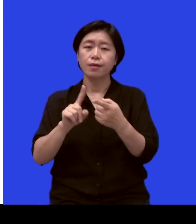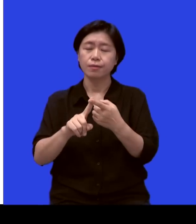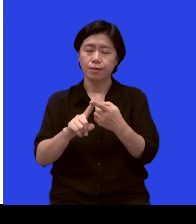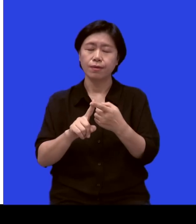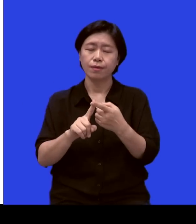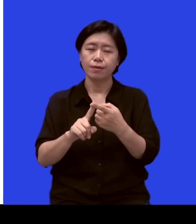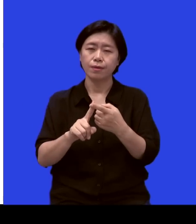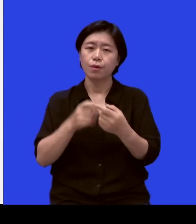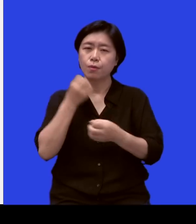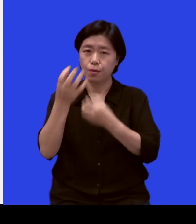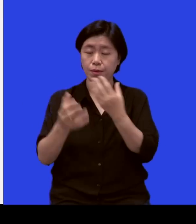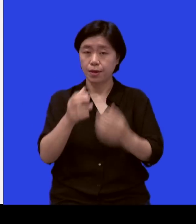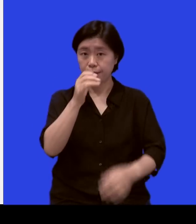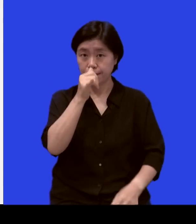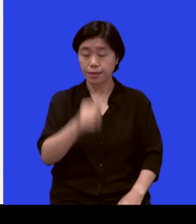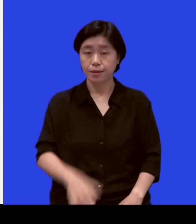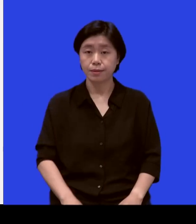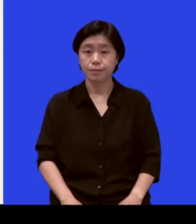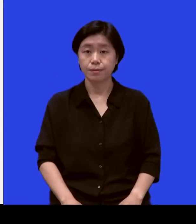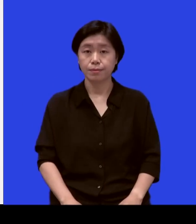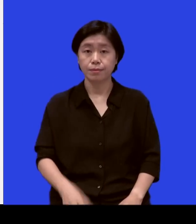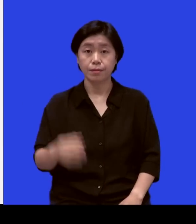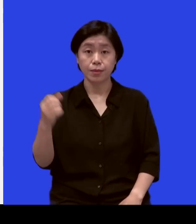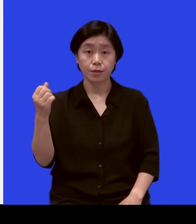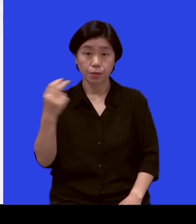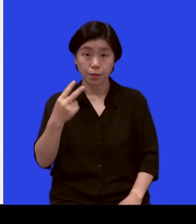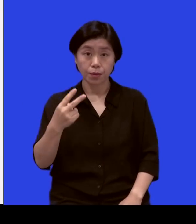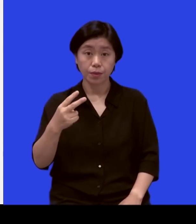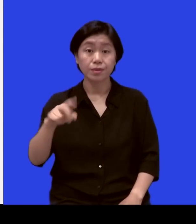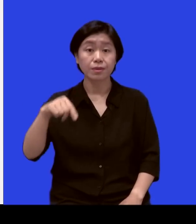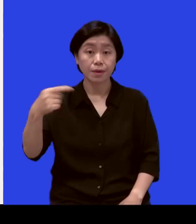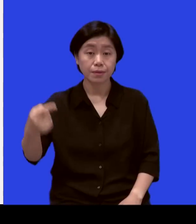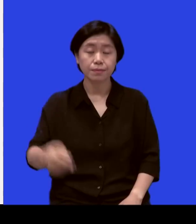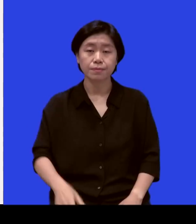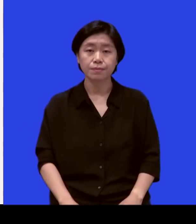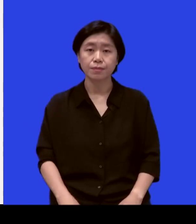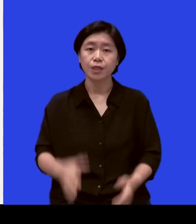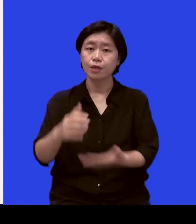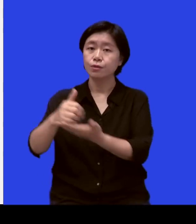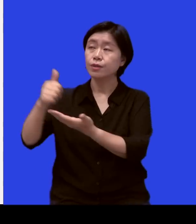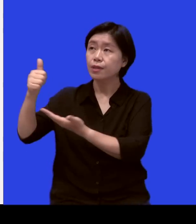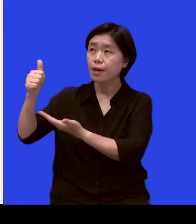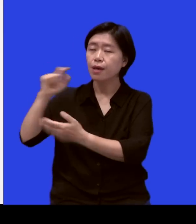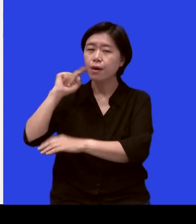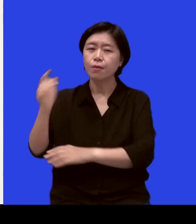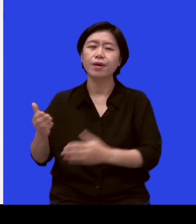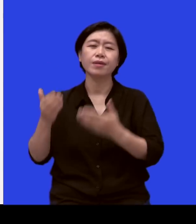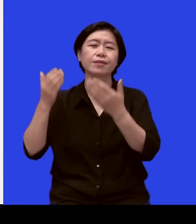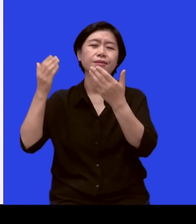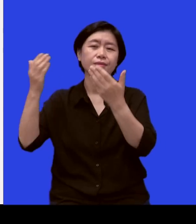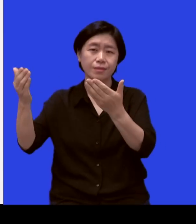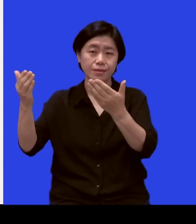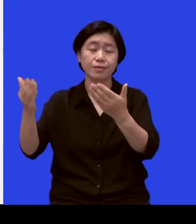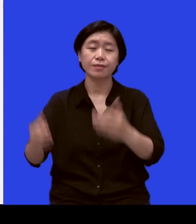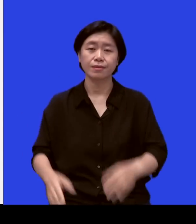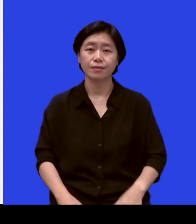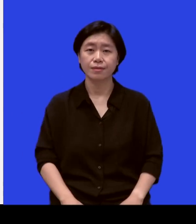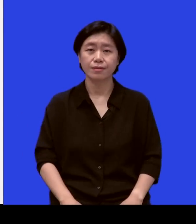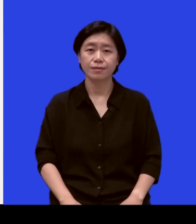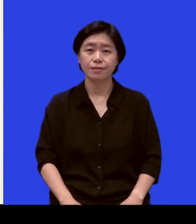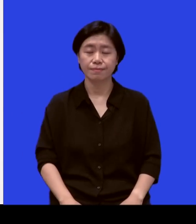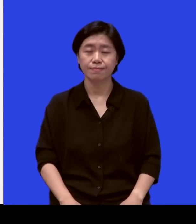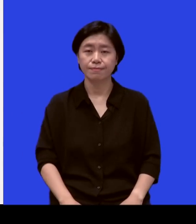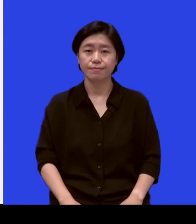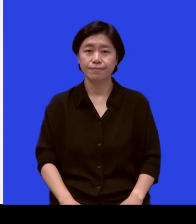회개만이 아니라. 그리고 이제 또 하나는 그것을 가지고 주님께 영광을 드립니다. 오늘 하루 주께 영광, 이것을